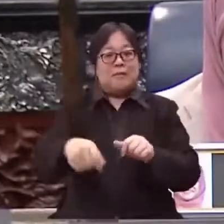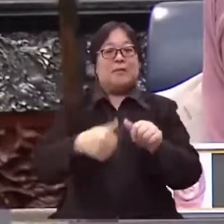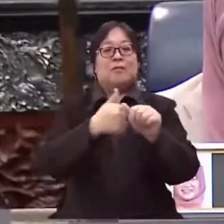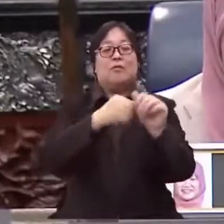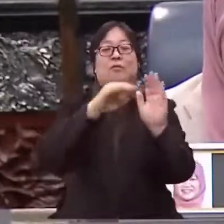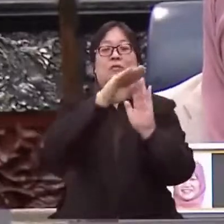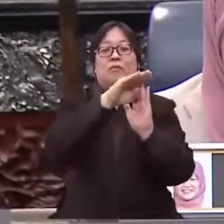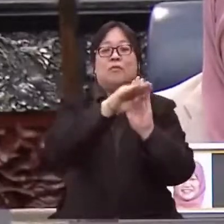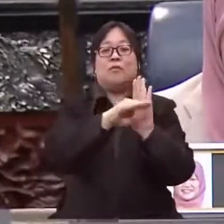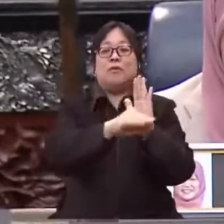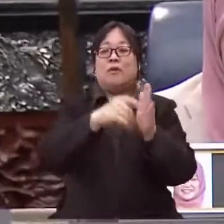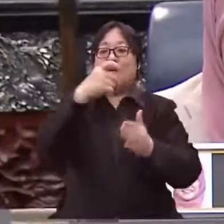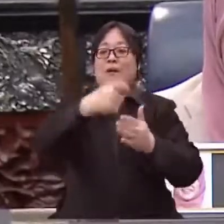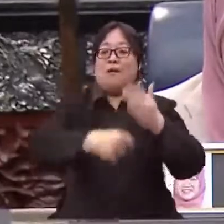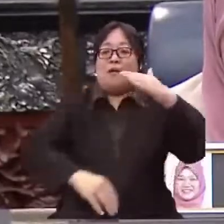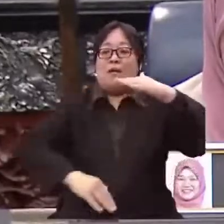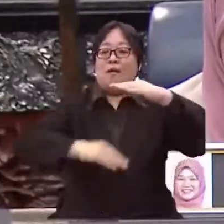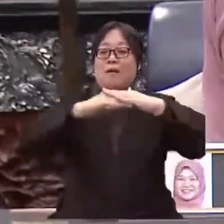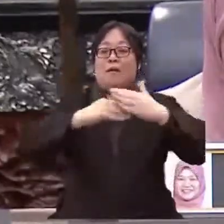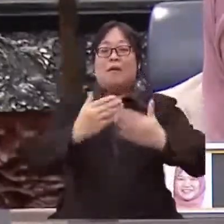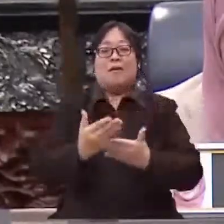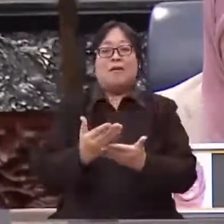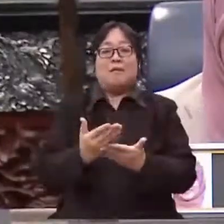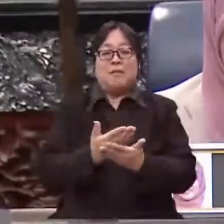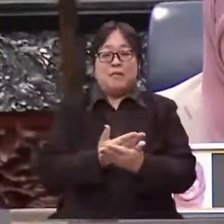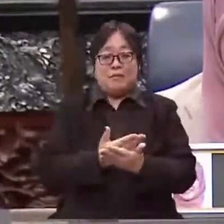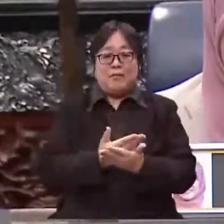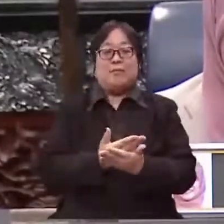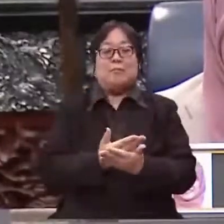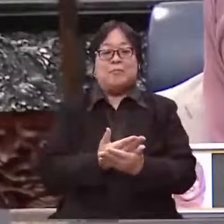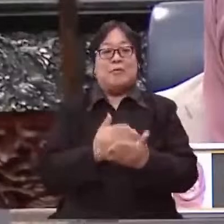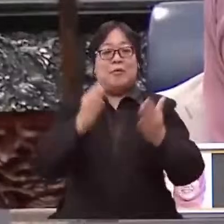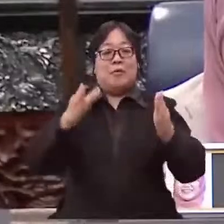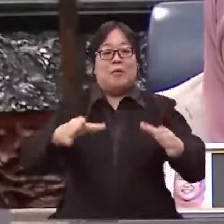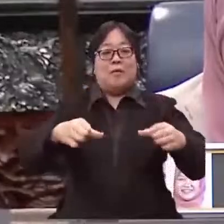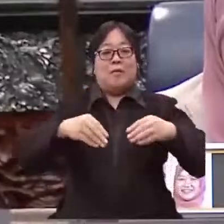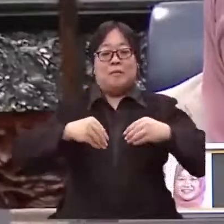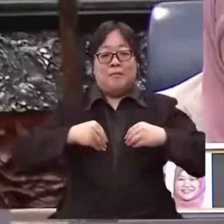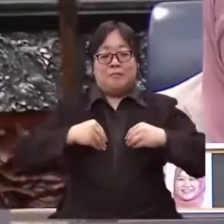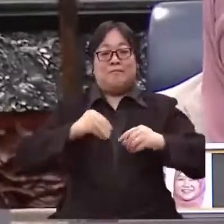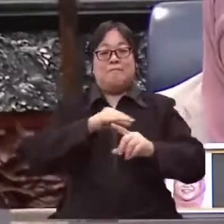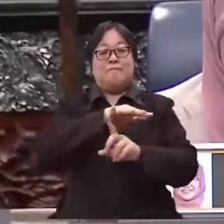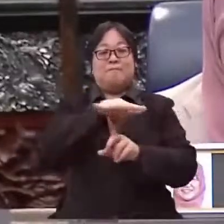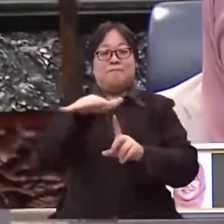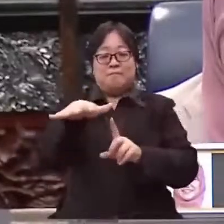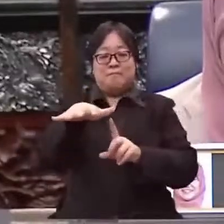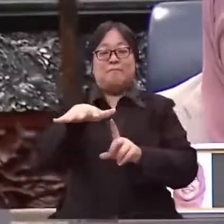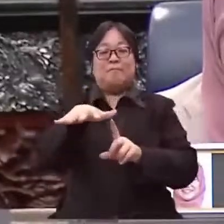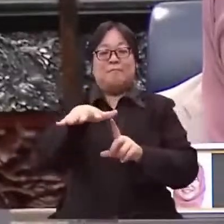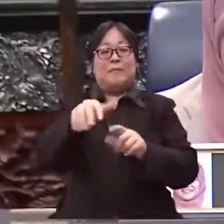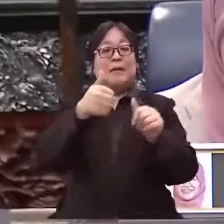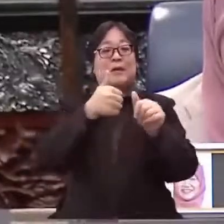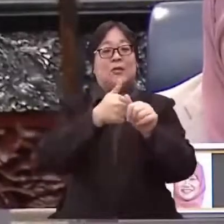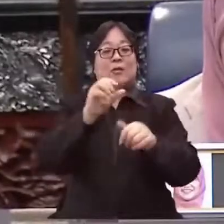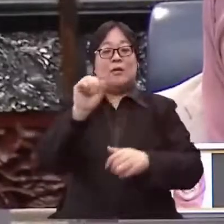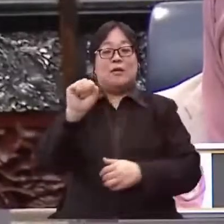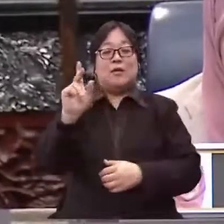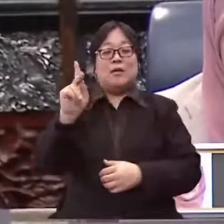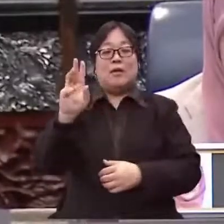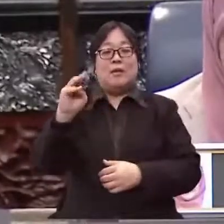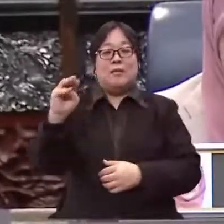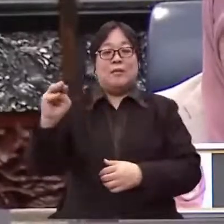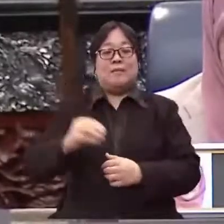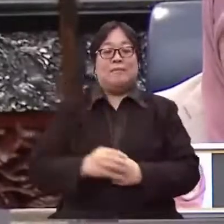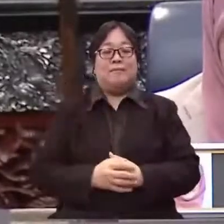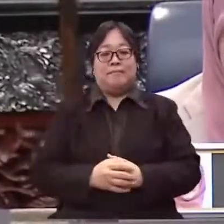dengan harga maksimum baru kepada penerima peringatan capaian seperti mana yang ditetapkan oleh SGM